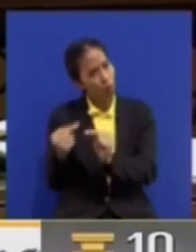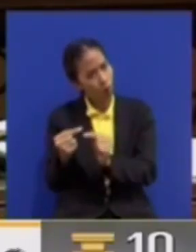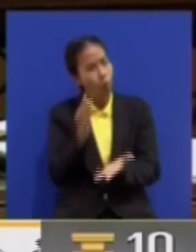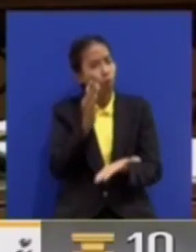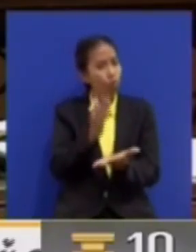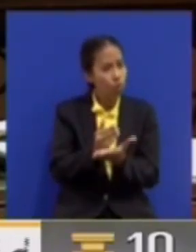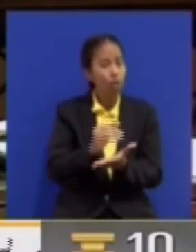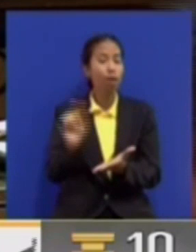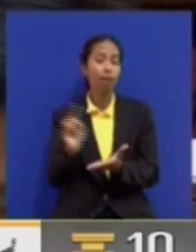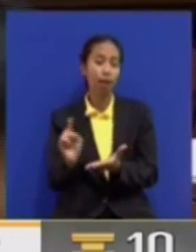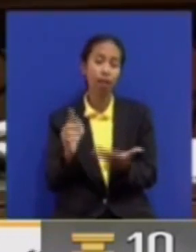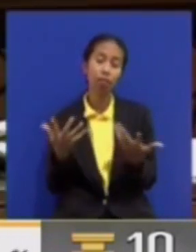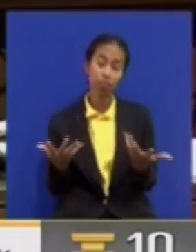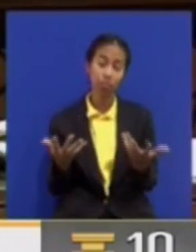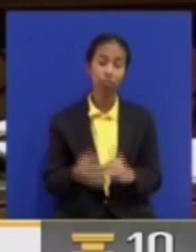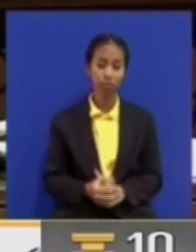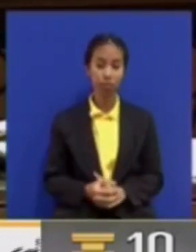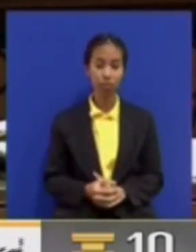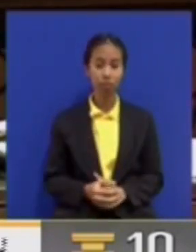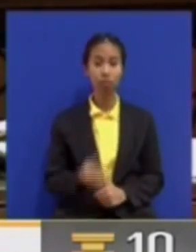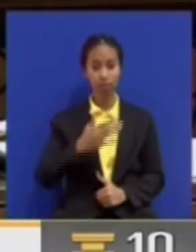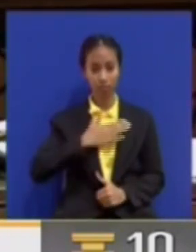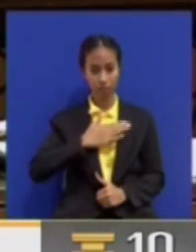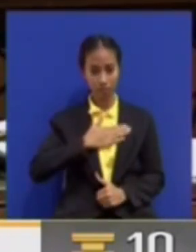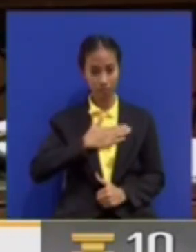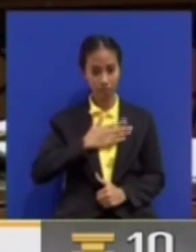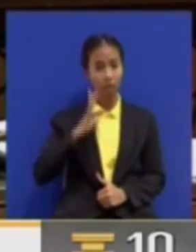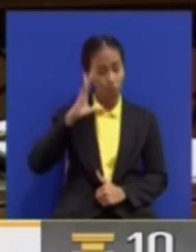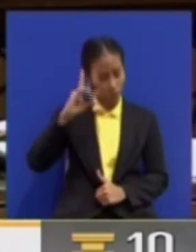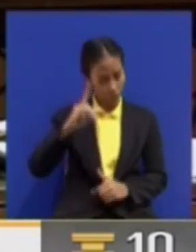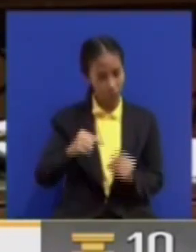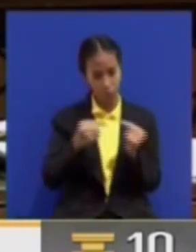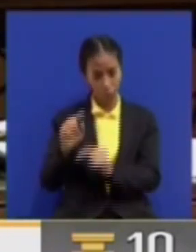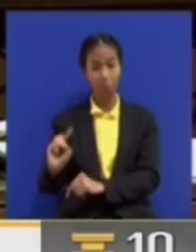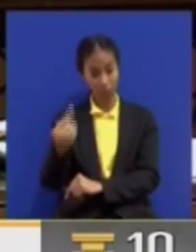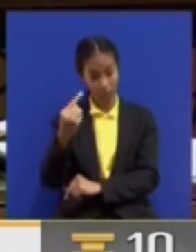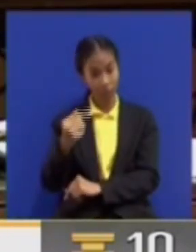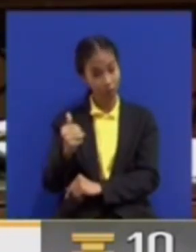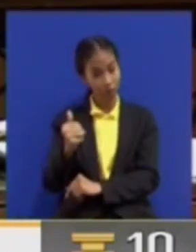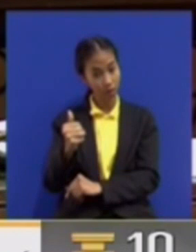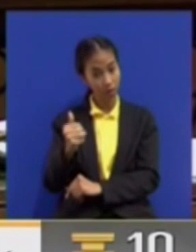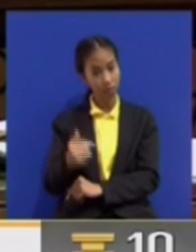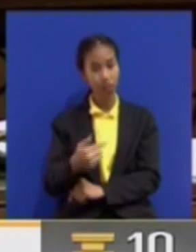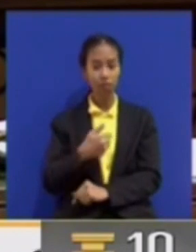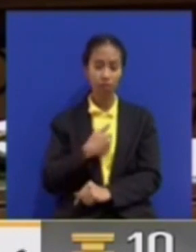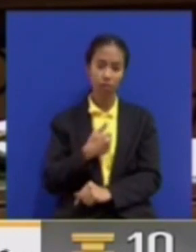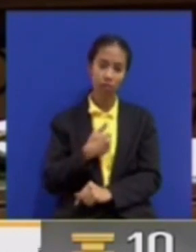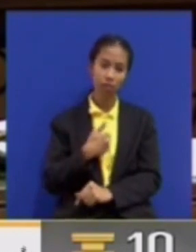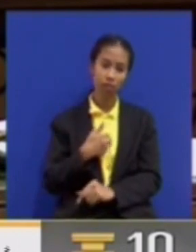คุณลองฟังคุณปู่ชัยพูดนิดนึงนะคะ ทำหน้าที่พรุ่งนี้ต่ออีกก็ได้เราขอเอาเวล